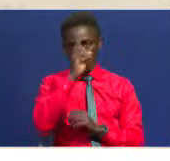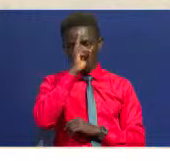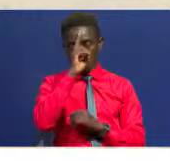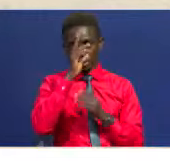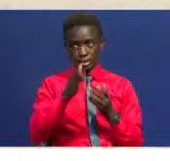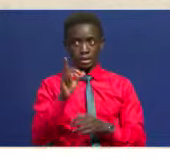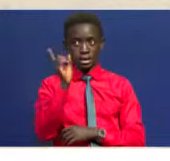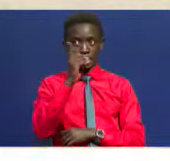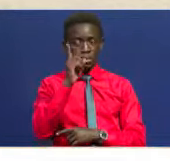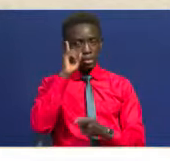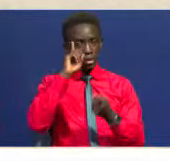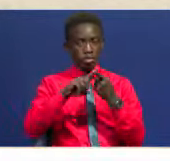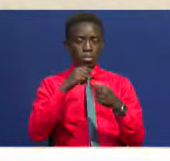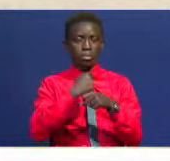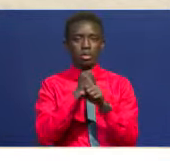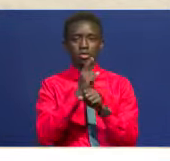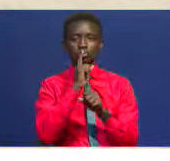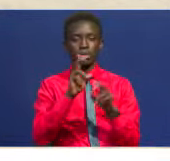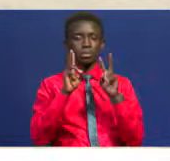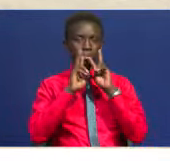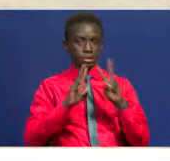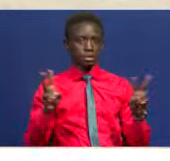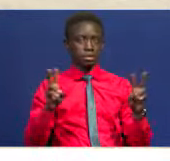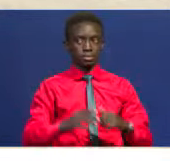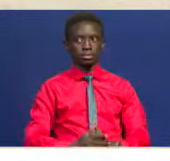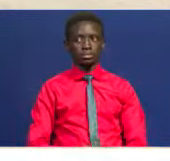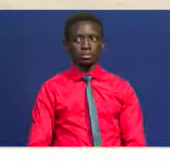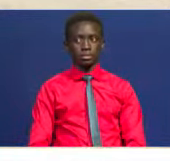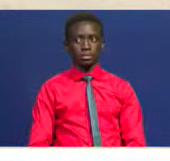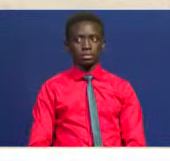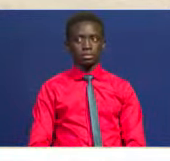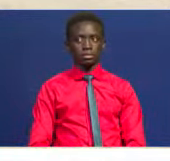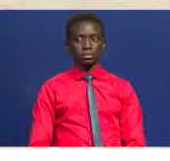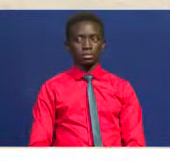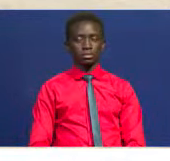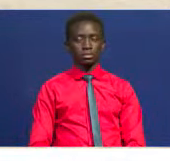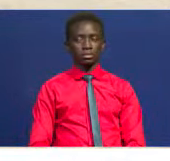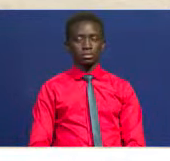kudumisha amani. Abdulaziz Hashim kutoka uga wa Nyayo, Darubini.